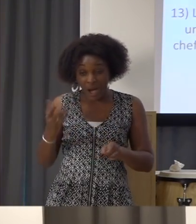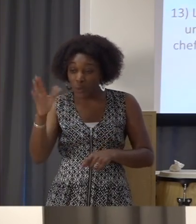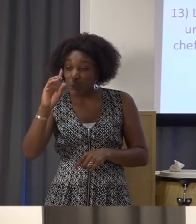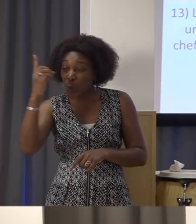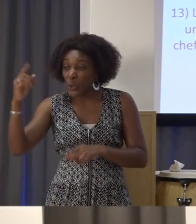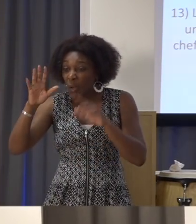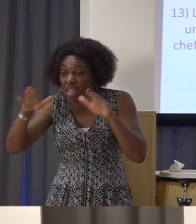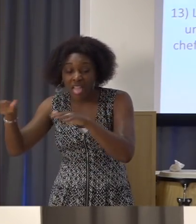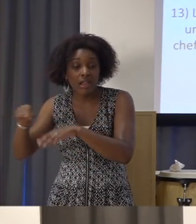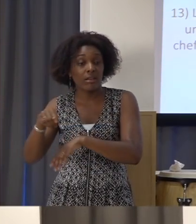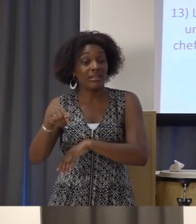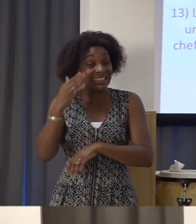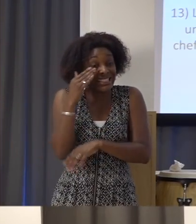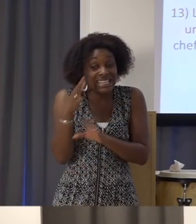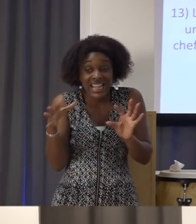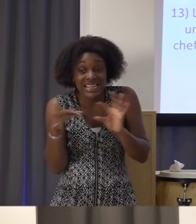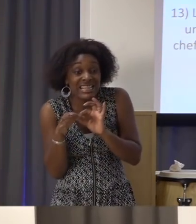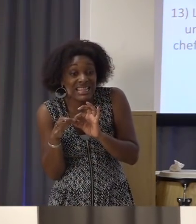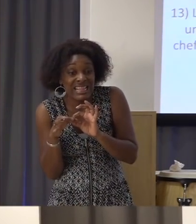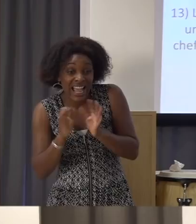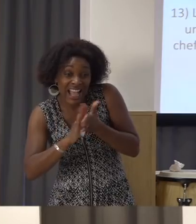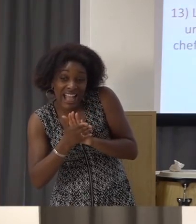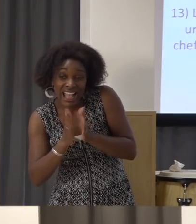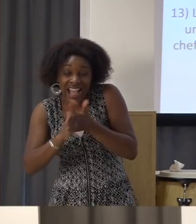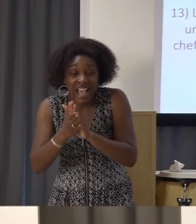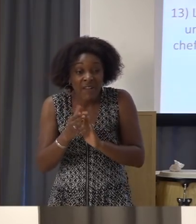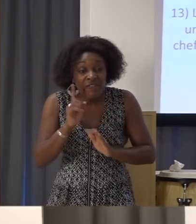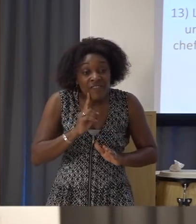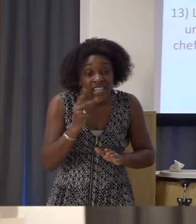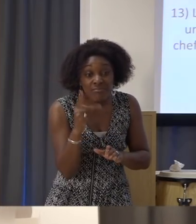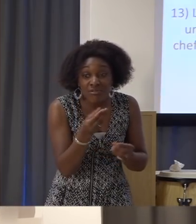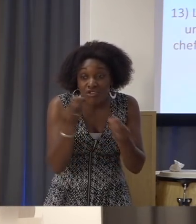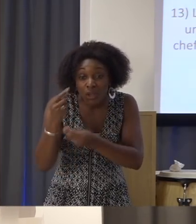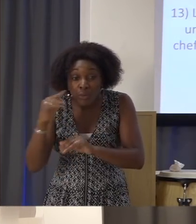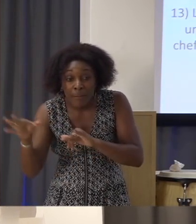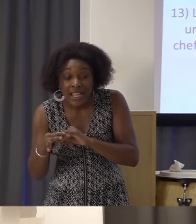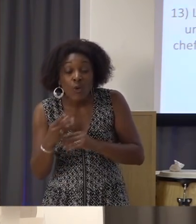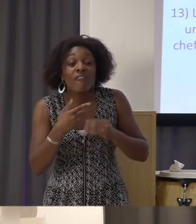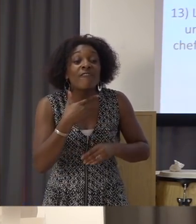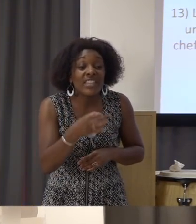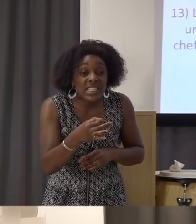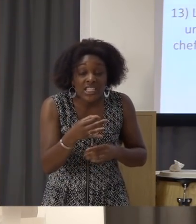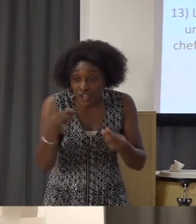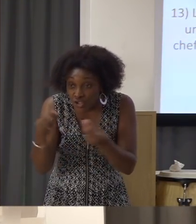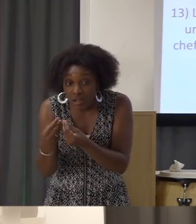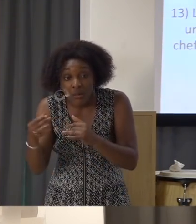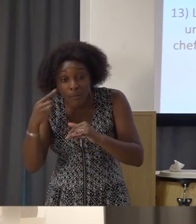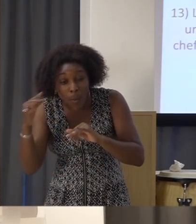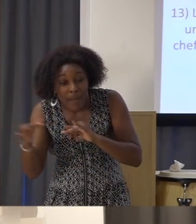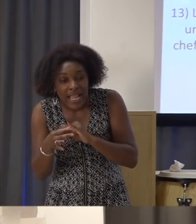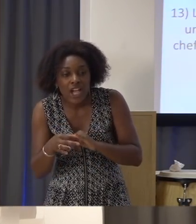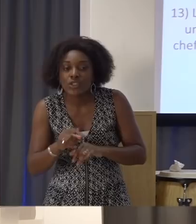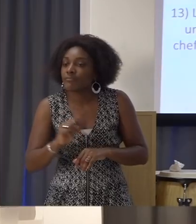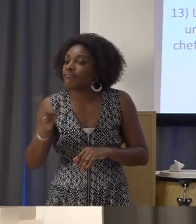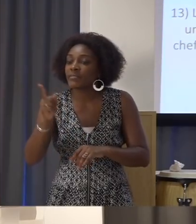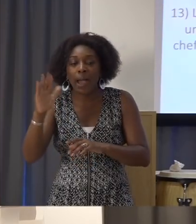Il dit, si vous traitez alliance avec eux, si vous leur donnez vos filles ou vos fils, ils les détourneraient sûrement de